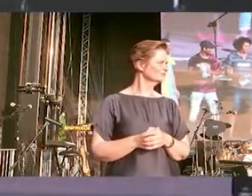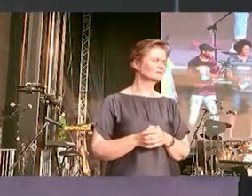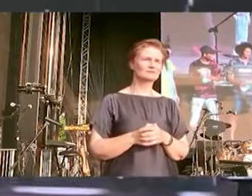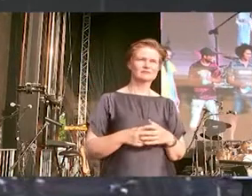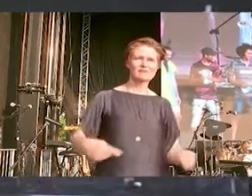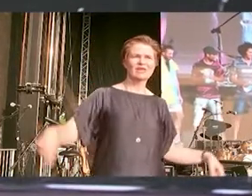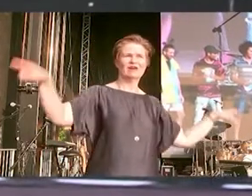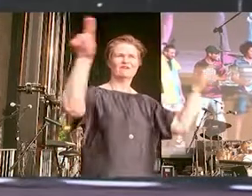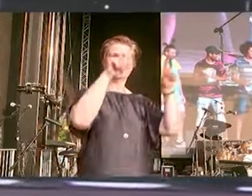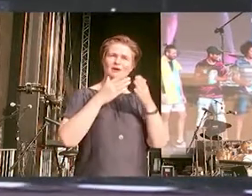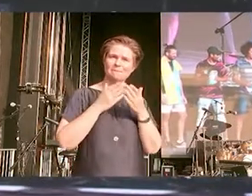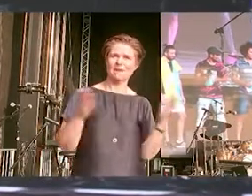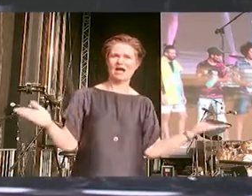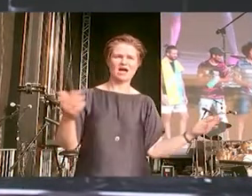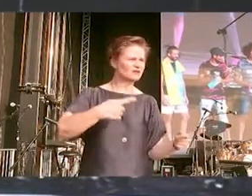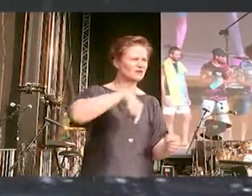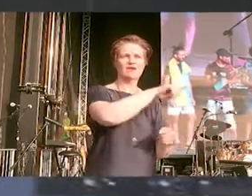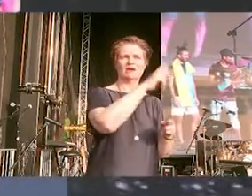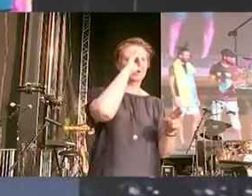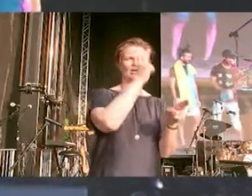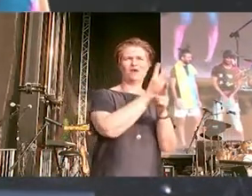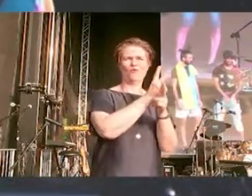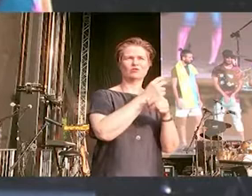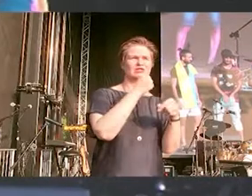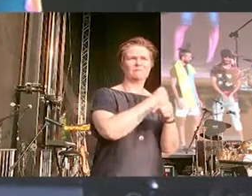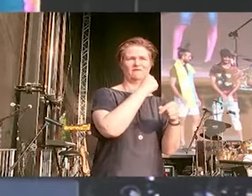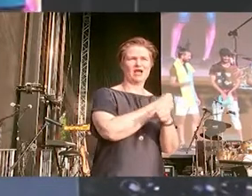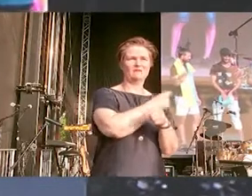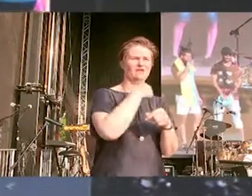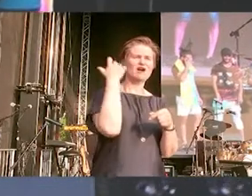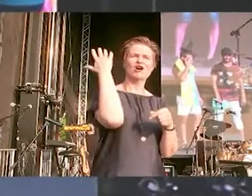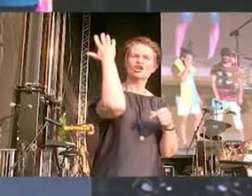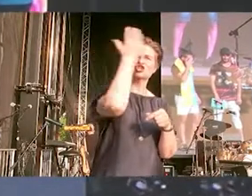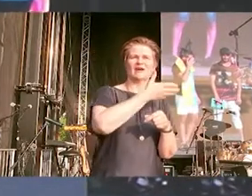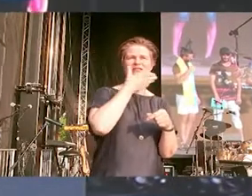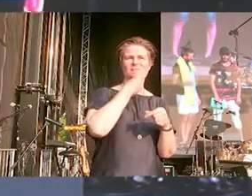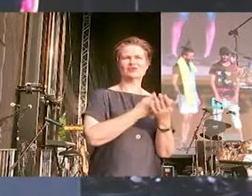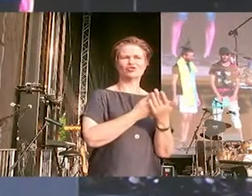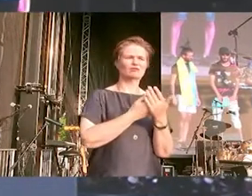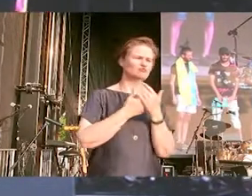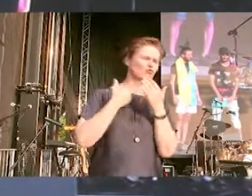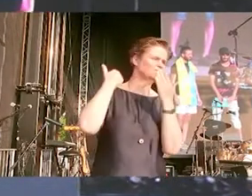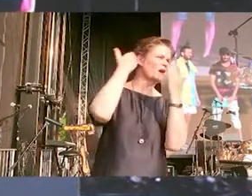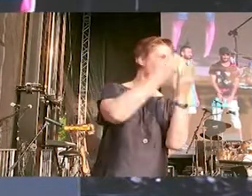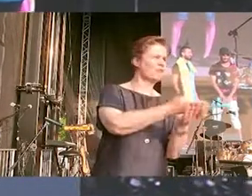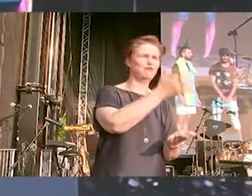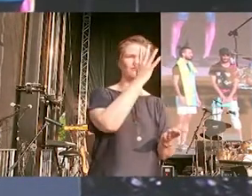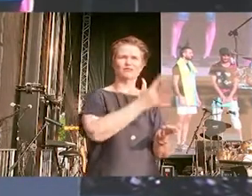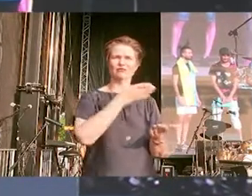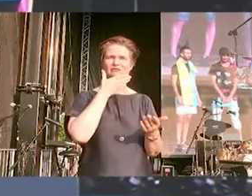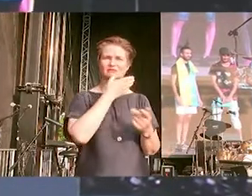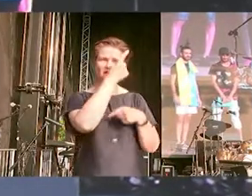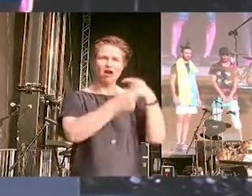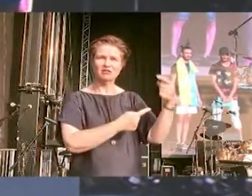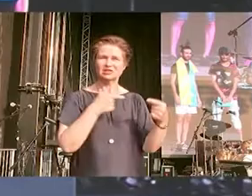Wir sind es bereit und wir sind es gewohnt zu kämpfen, denn wir schwarze Menschen, wir kämpfen schon seit über 500 Jahren und wir werden jetzt